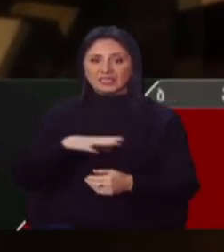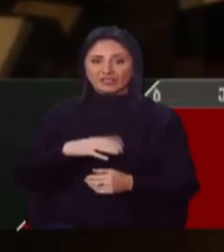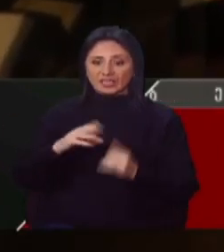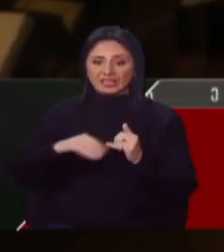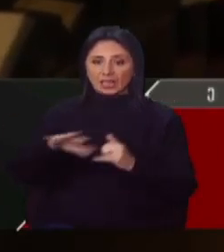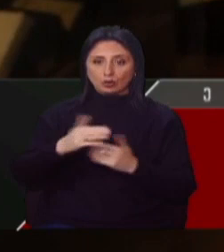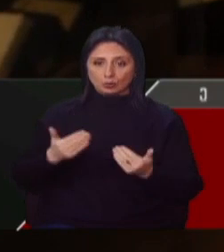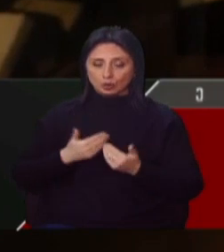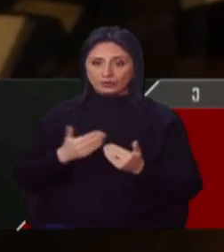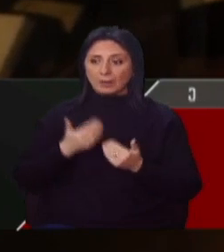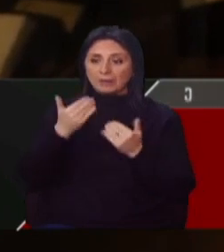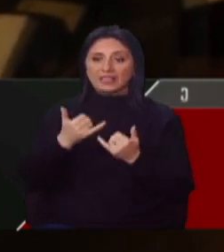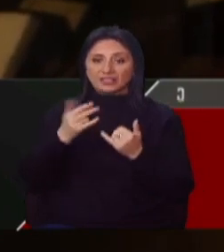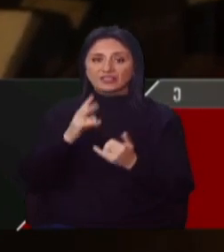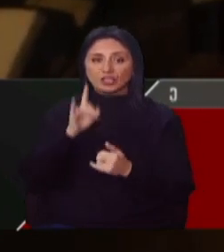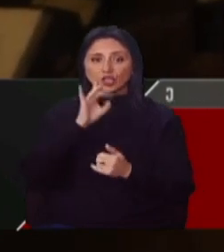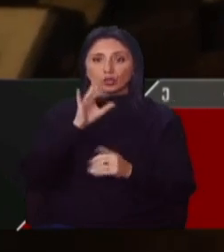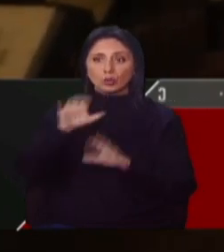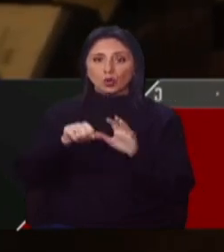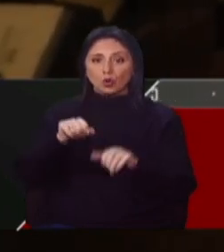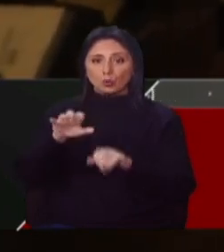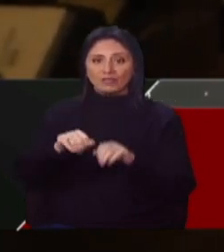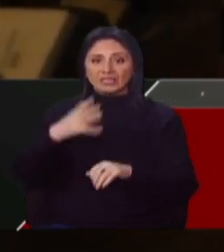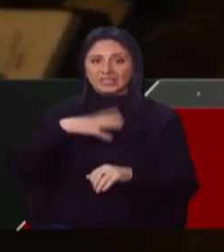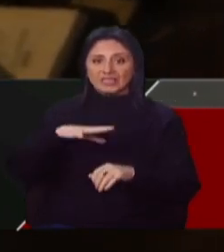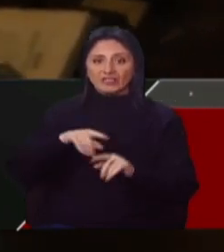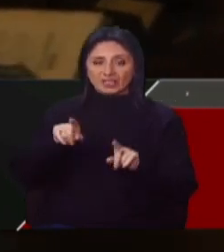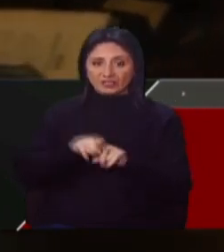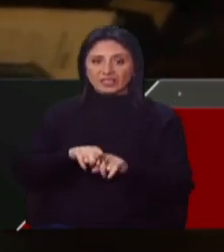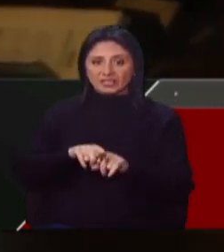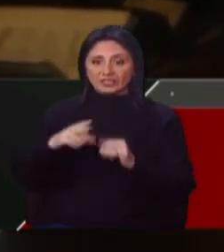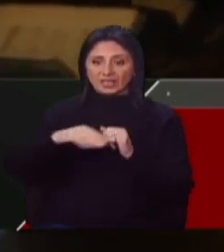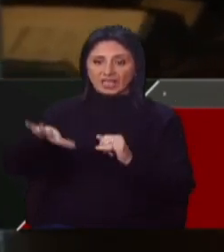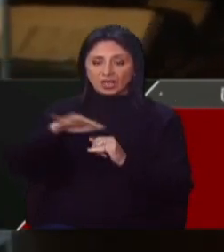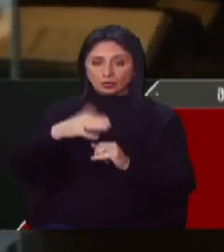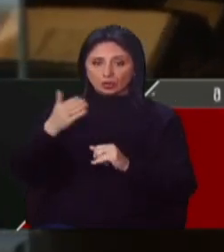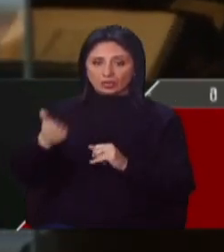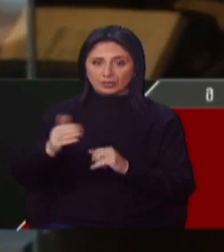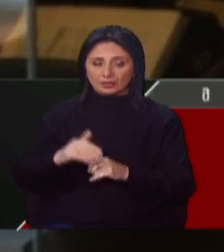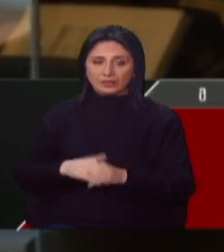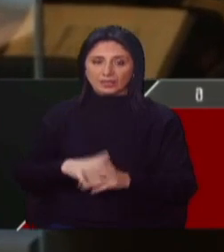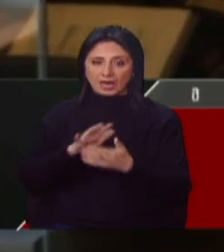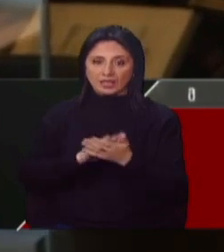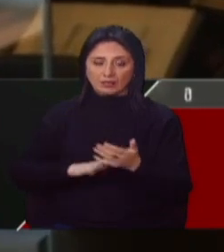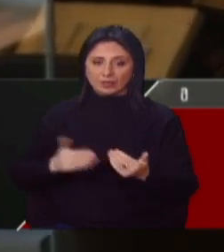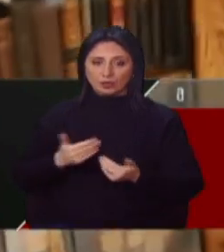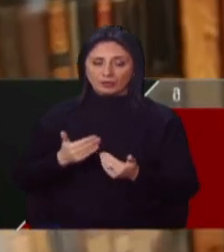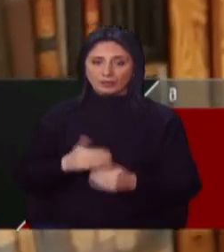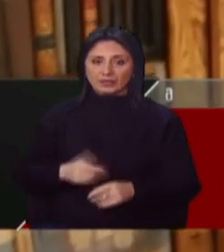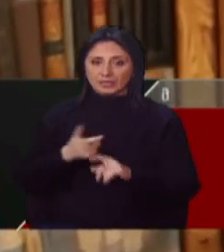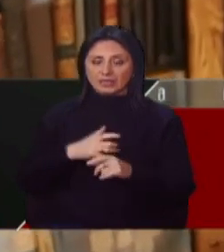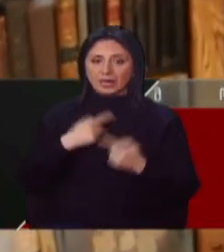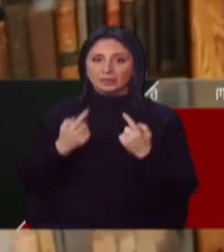ტერიტორიაზე ცხოვრობს და მათთვის, ვინც დროებით ოკუპირებულ საქართველოს, ასევე საქართველოს ტერიტორიაზე განაგრძობს ცხოვრებას.